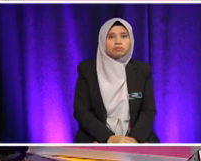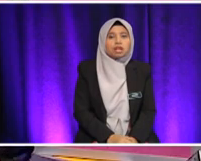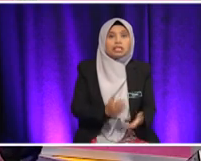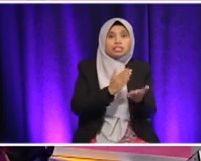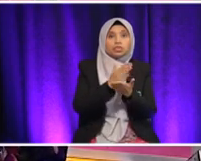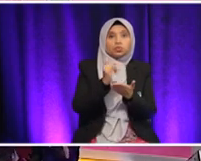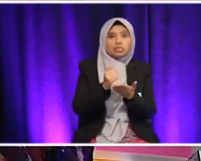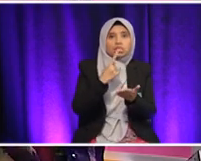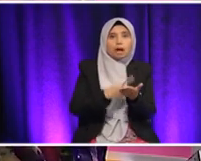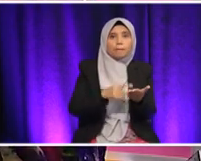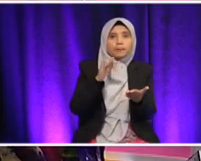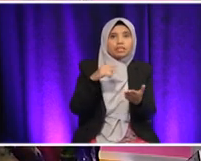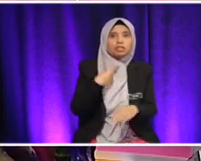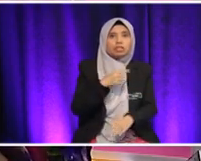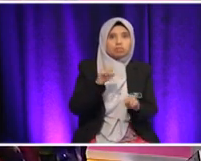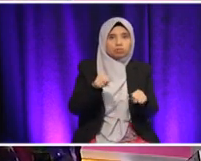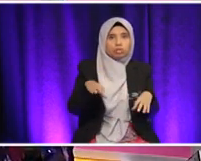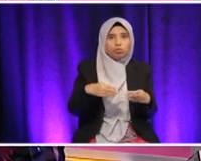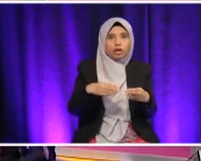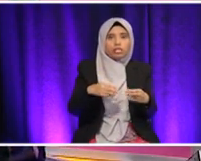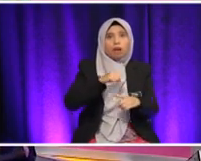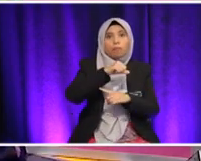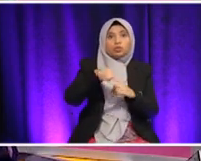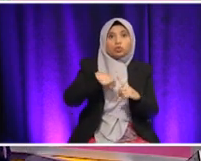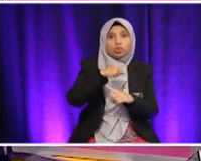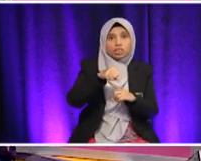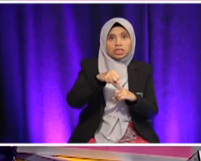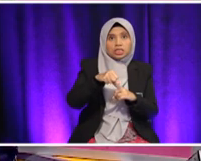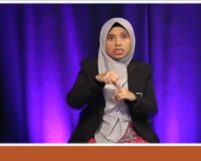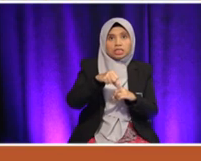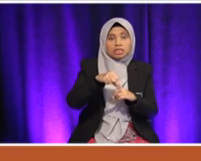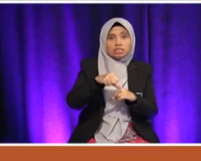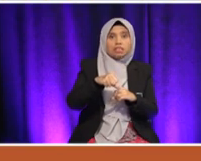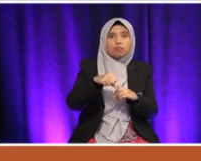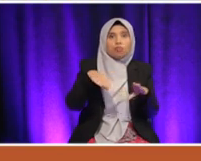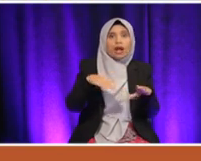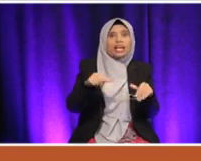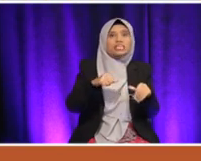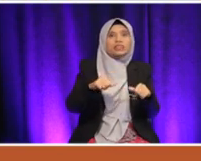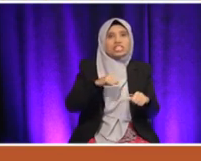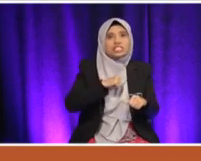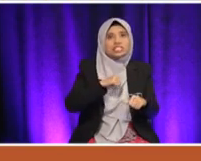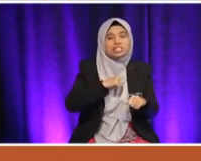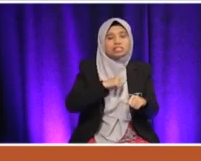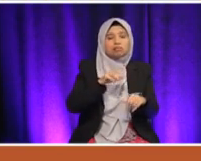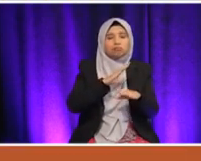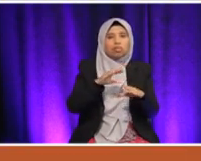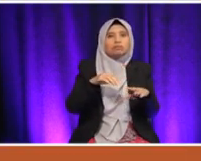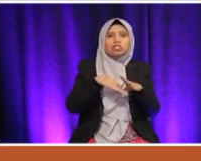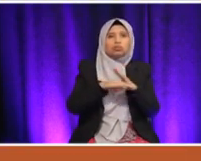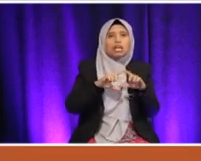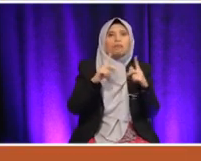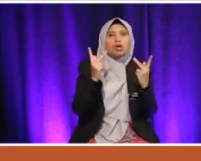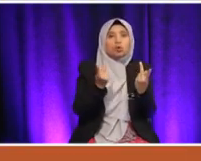apa yang boleh kita lakukan adalah bersosial dan melakukan activity dalam community jangan suka hidup seorang saja Oke